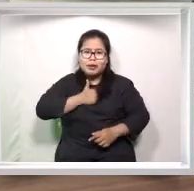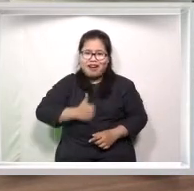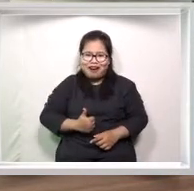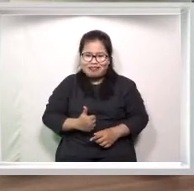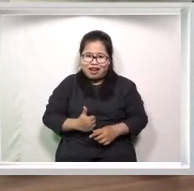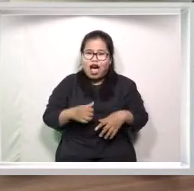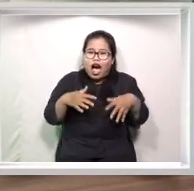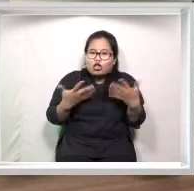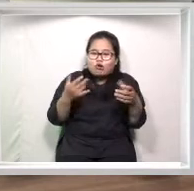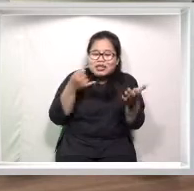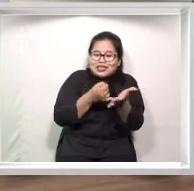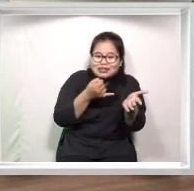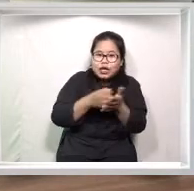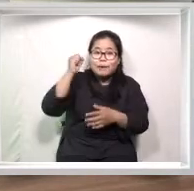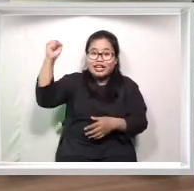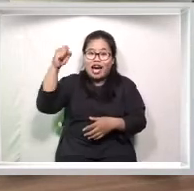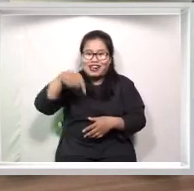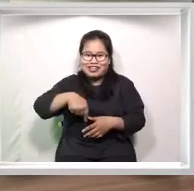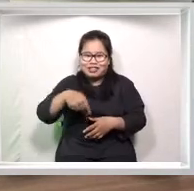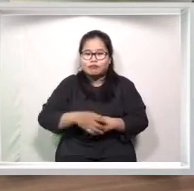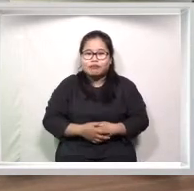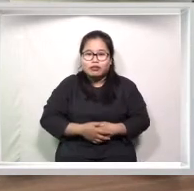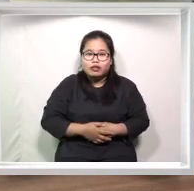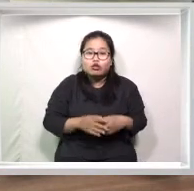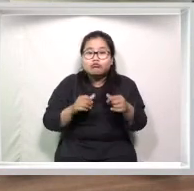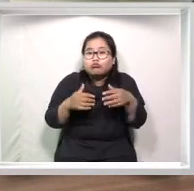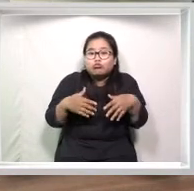dan mengisi kemerdekaan ini. Kemudian,